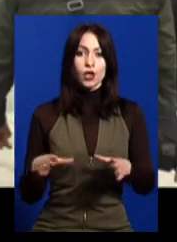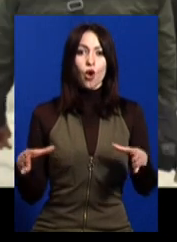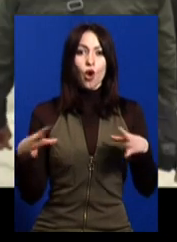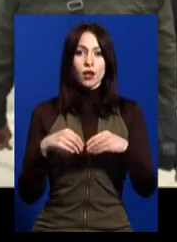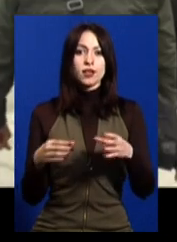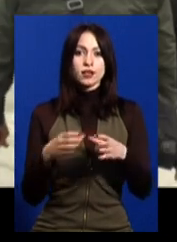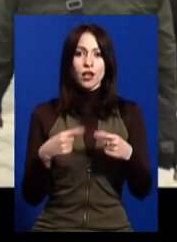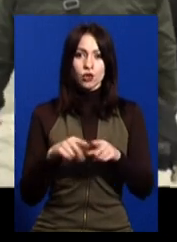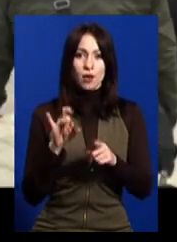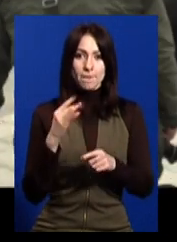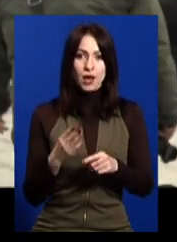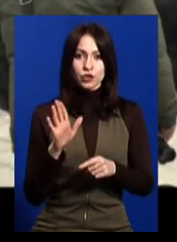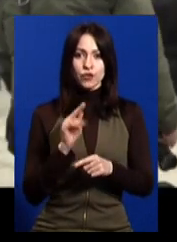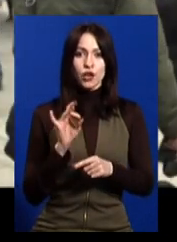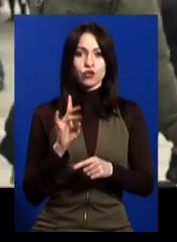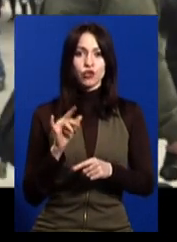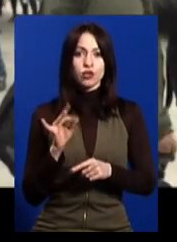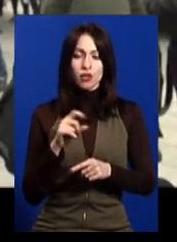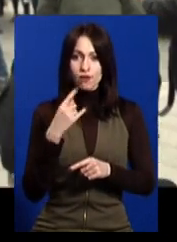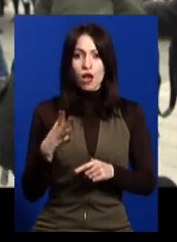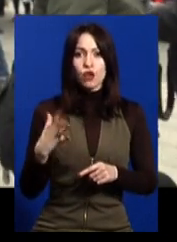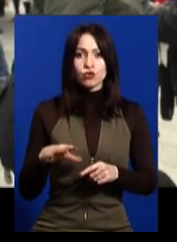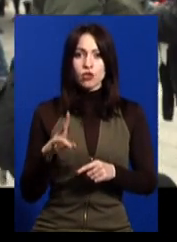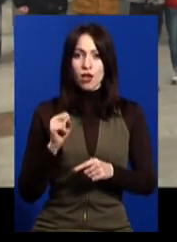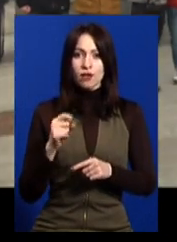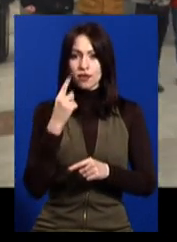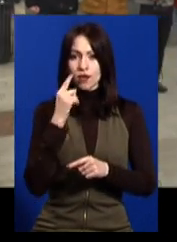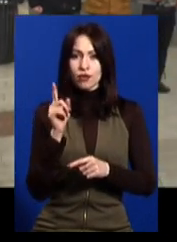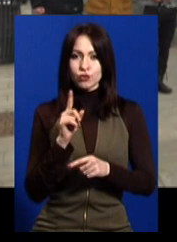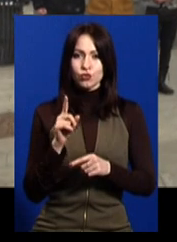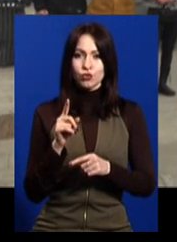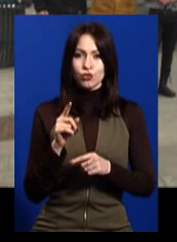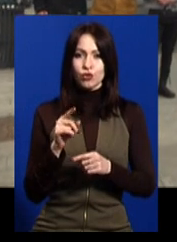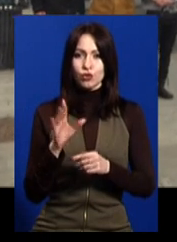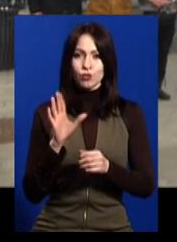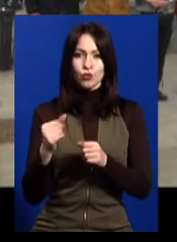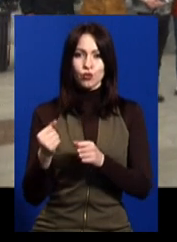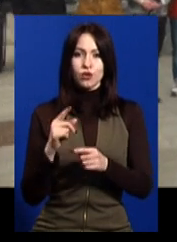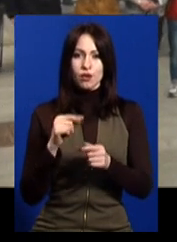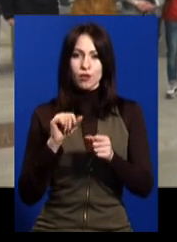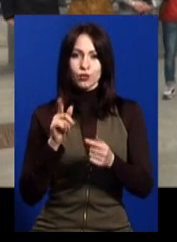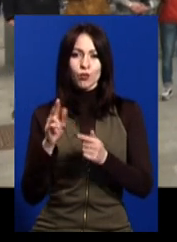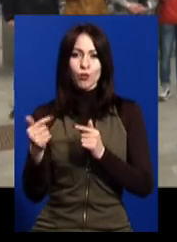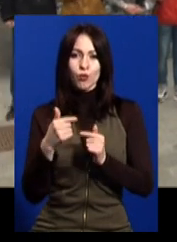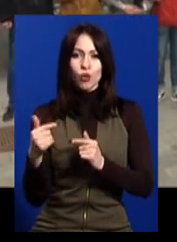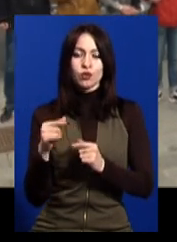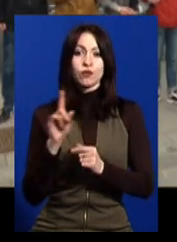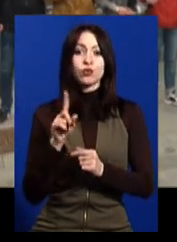Співорганізаторка маршу Віра Чернигіна каже, очікували на провокації. Ось що говорить про дії учасників організації